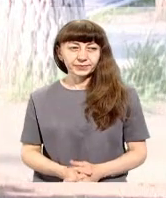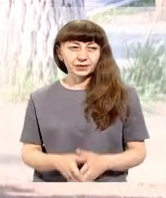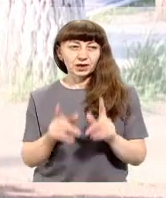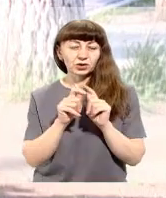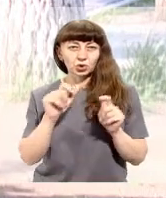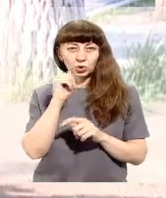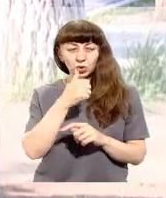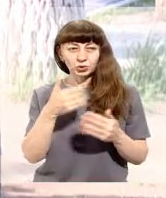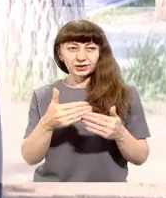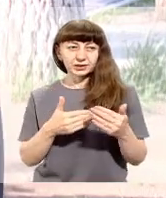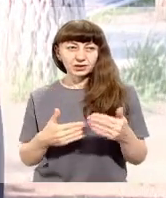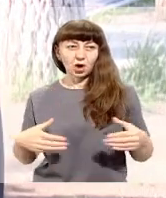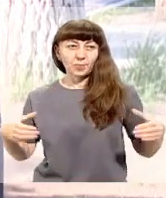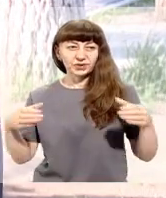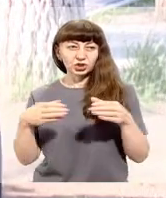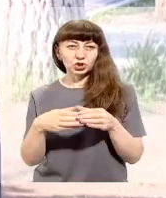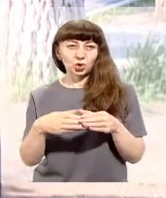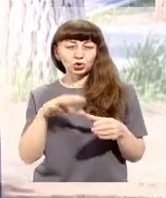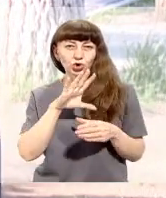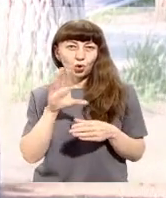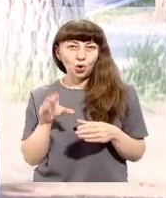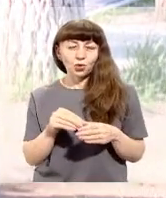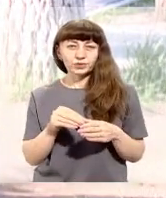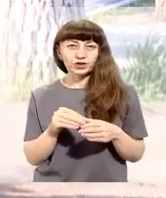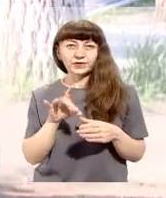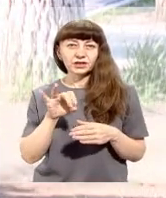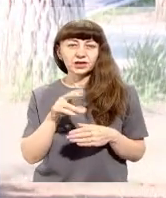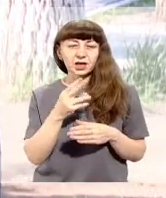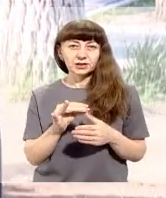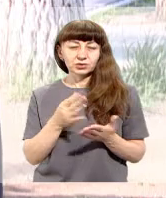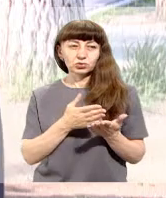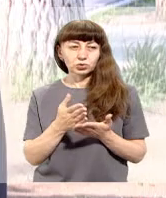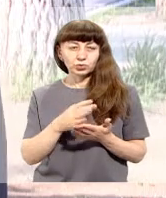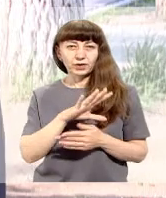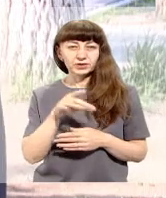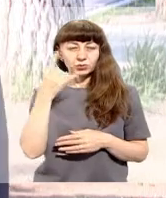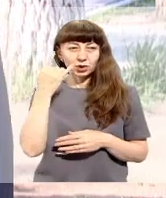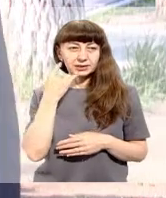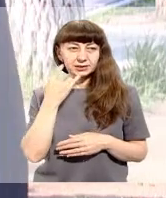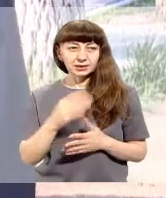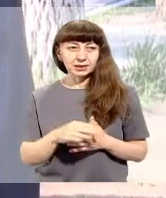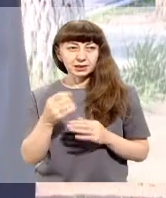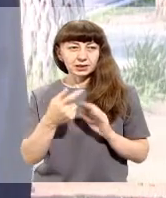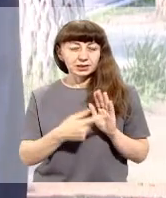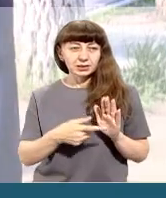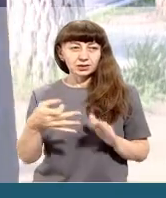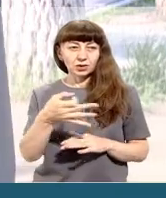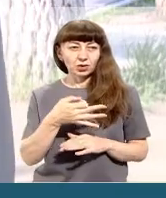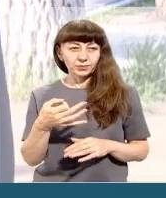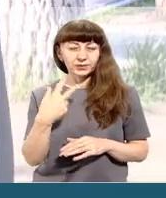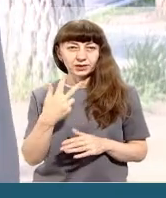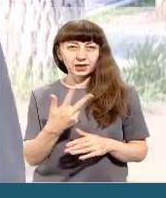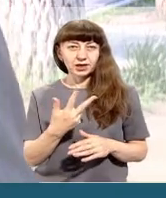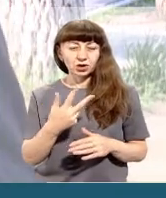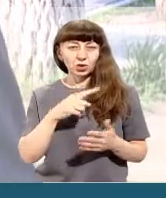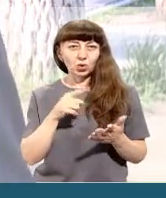создали год тому назад объединенные ветеранские службы по Казахстану. У нас 17 область, 3 города,